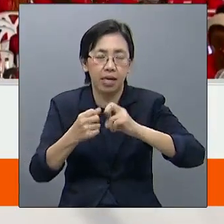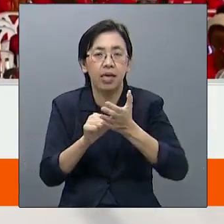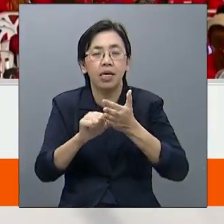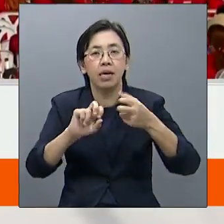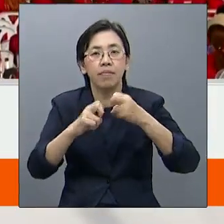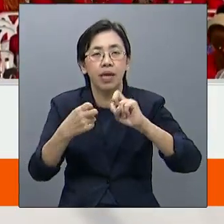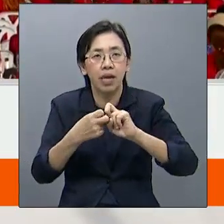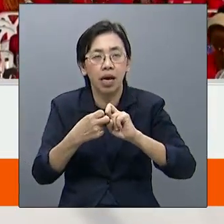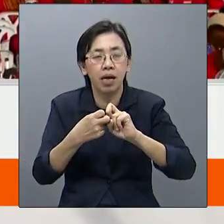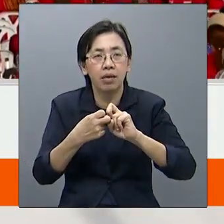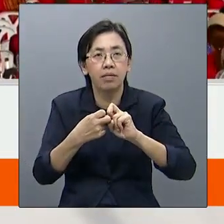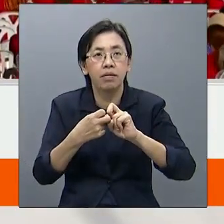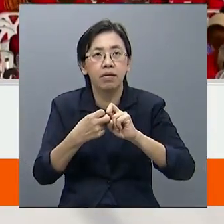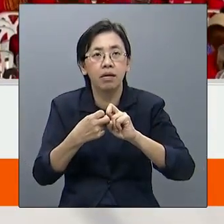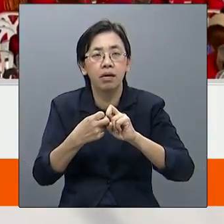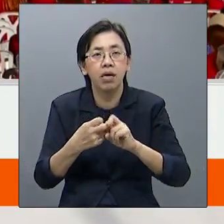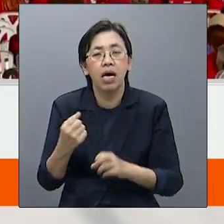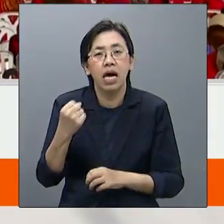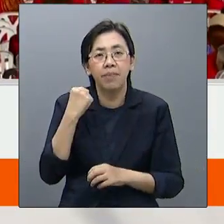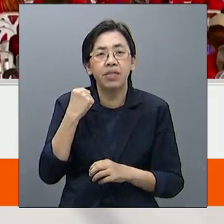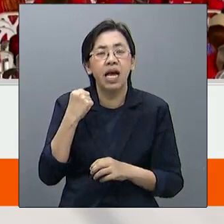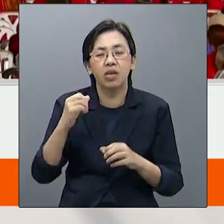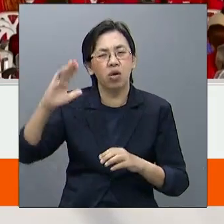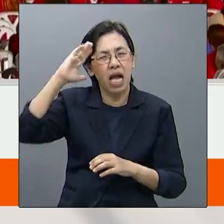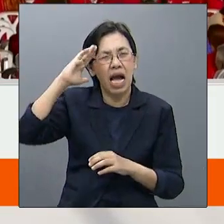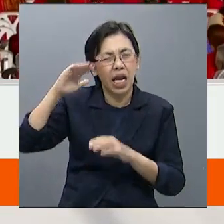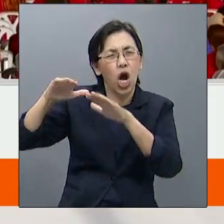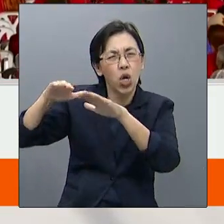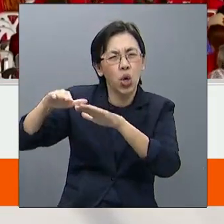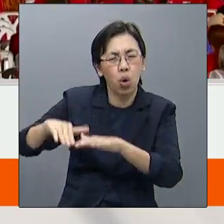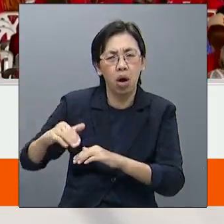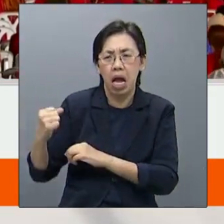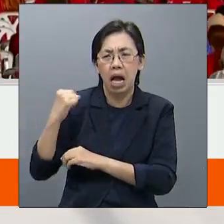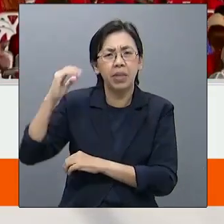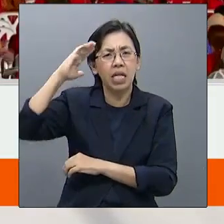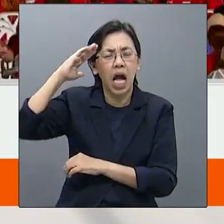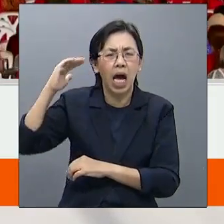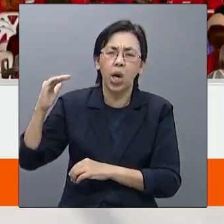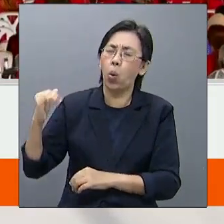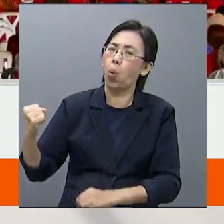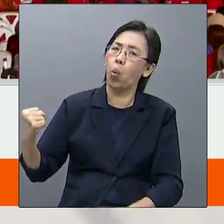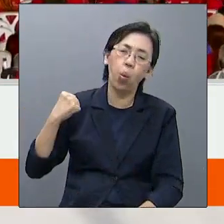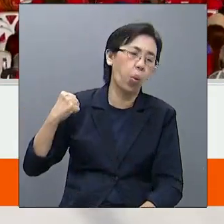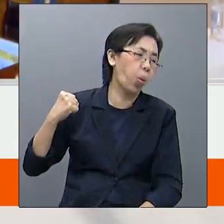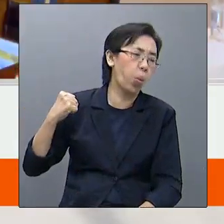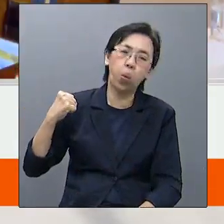พูดถึงการจำกัดอํานาจของฝ่ายฐาหารี่มอํานาจอ Schneอย่างที่ 3